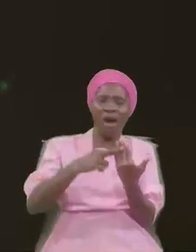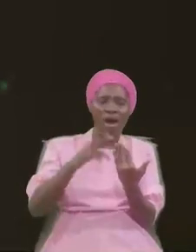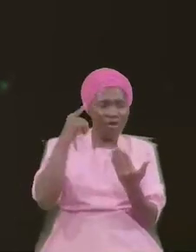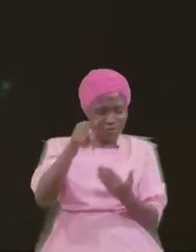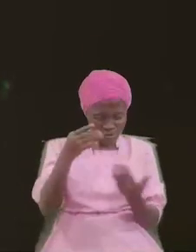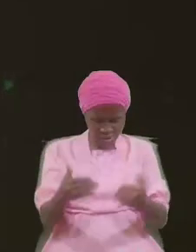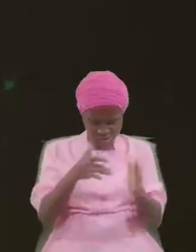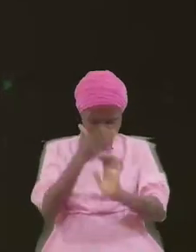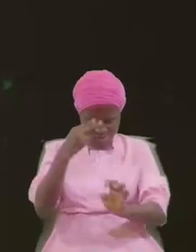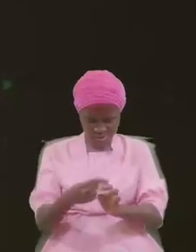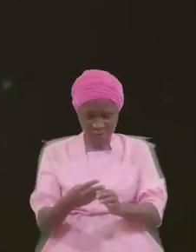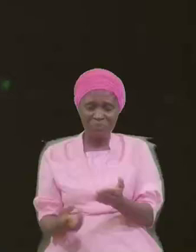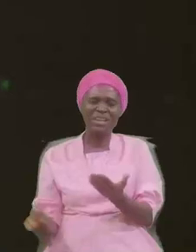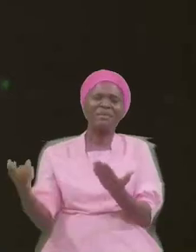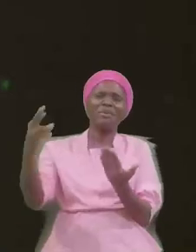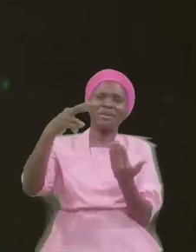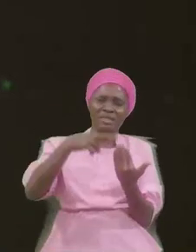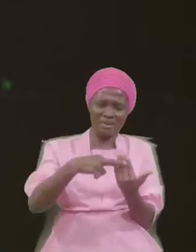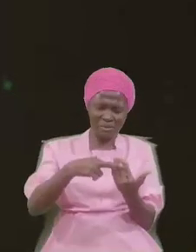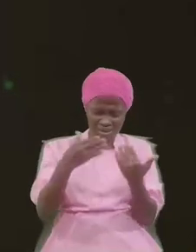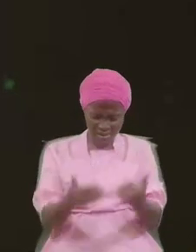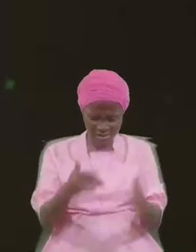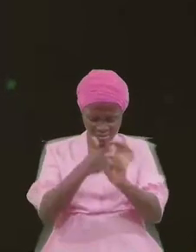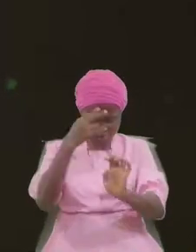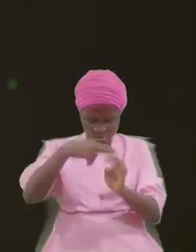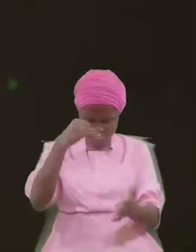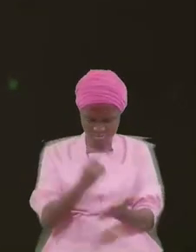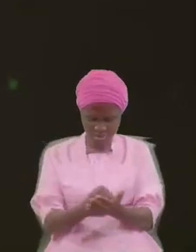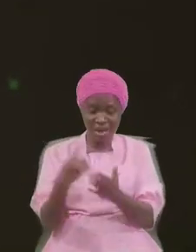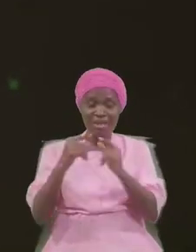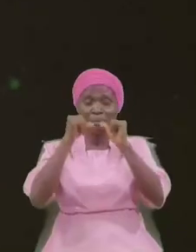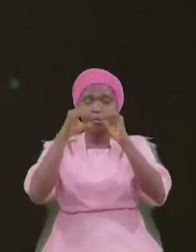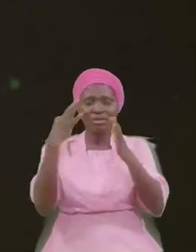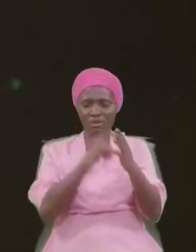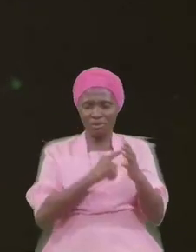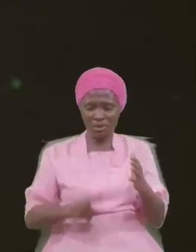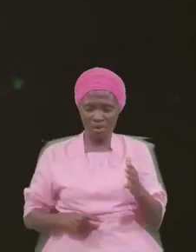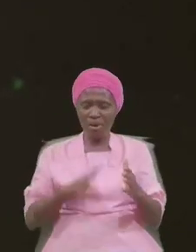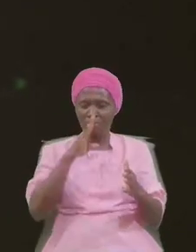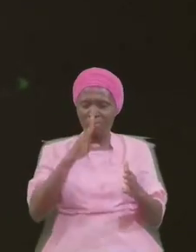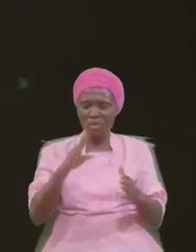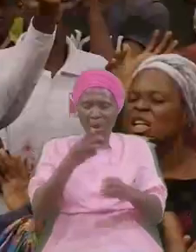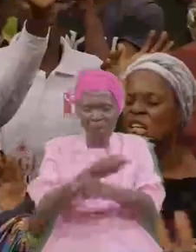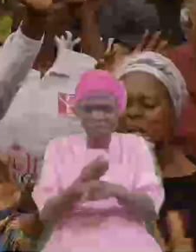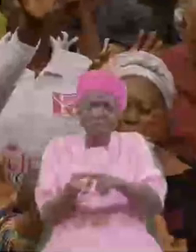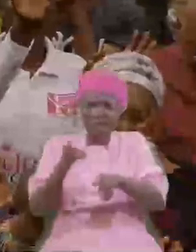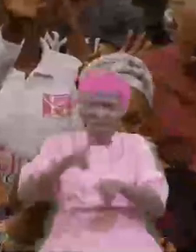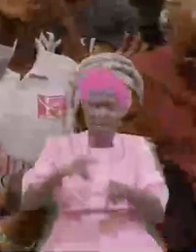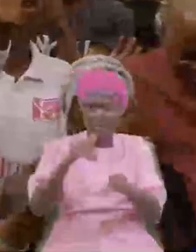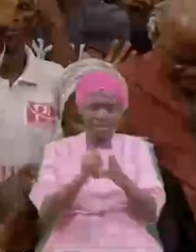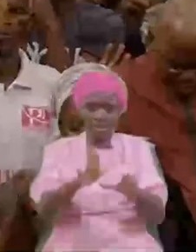est le remplacement maintenant, que la bénédiction du Seigneur se multiplie dans votre vie.